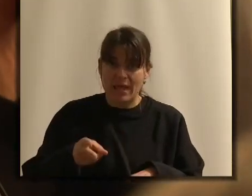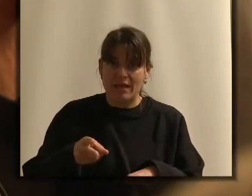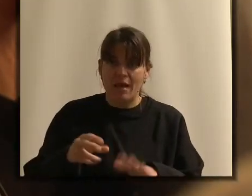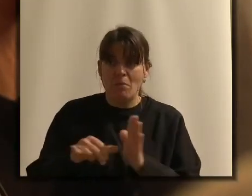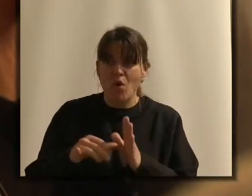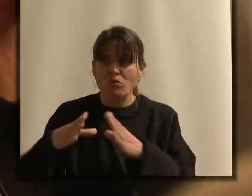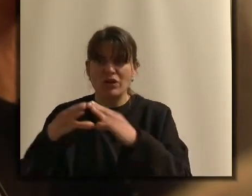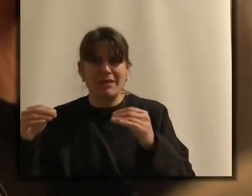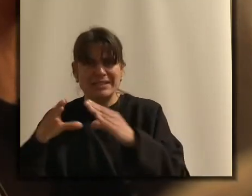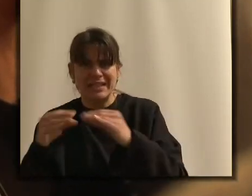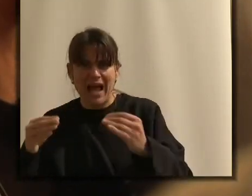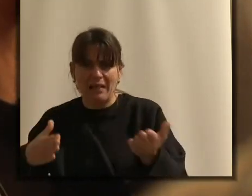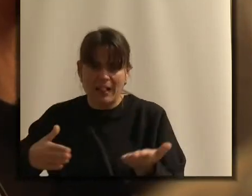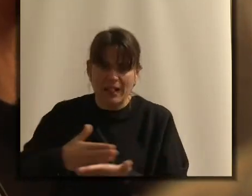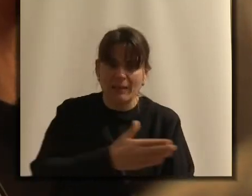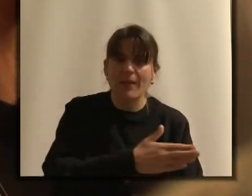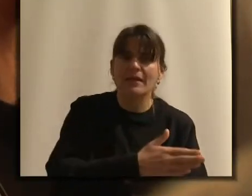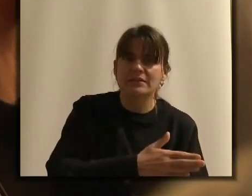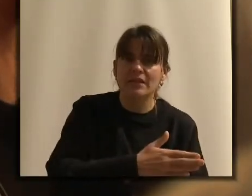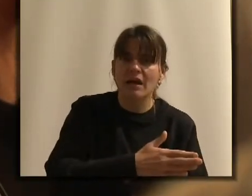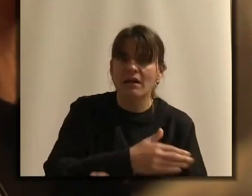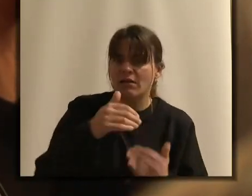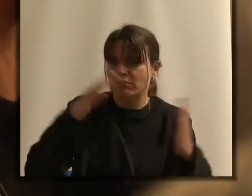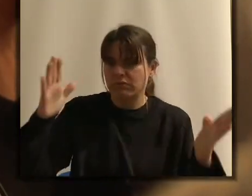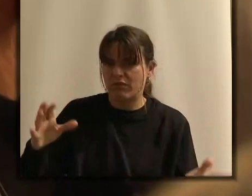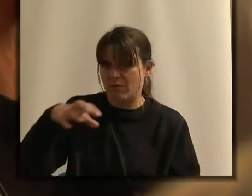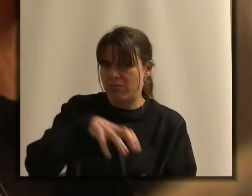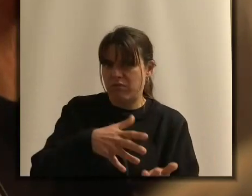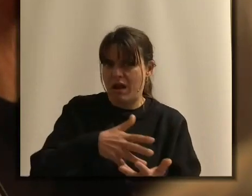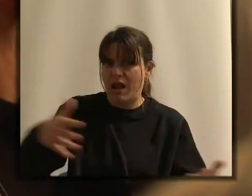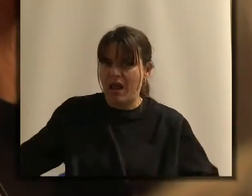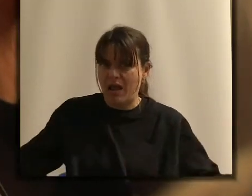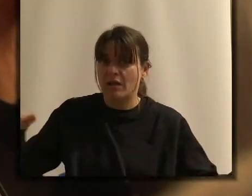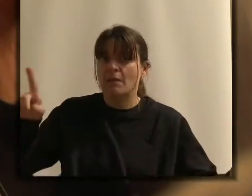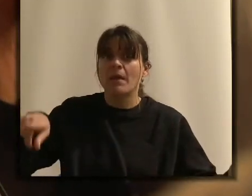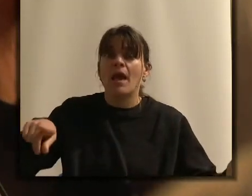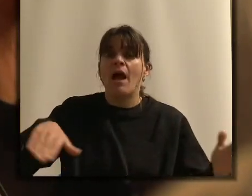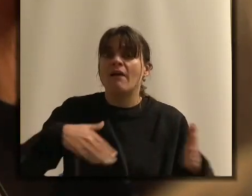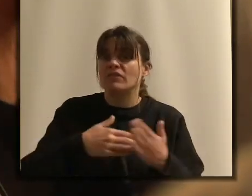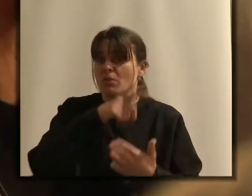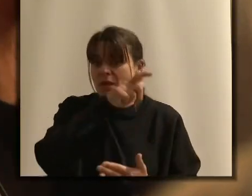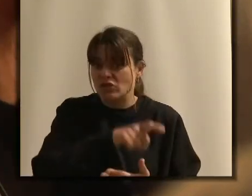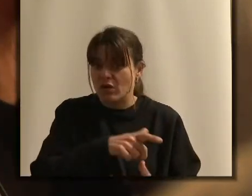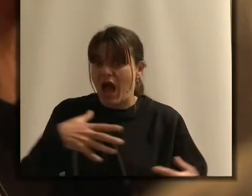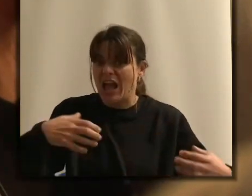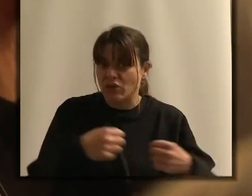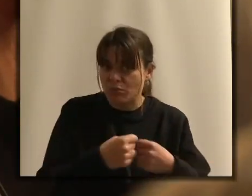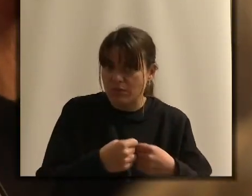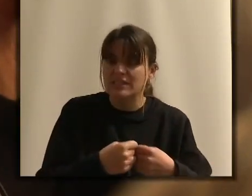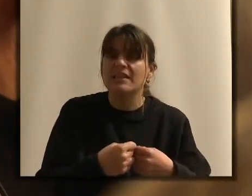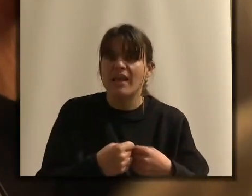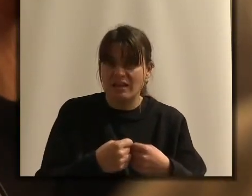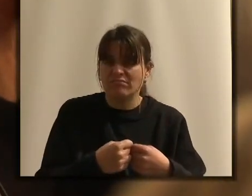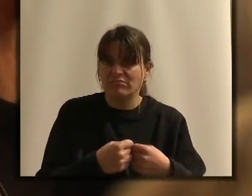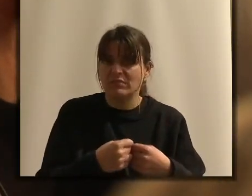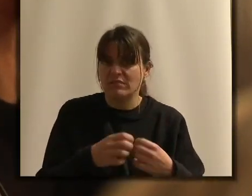universitat al mig que porta un gran volum, i que fins i tot hi ha hagut doncs, atropellaments importants en aquell carrer.